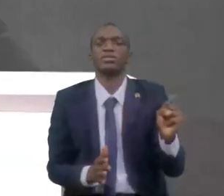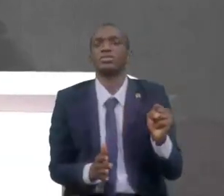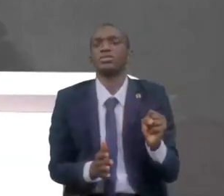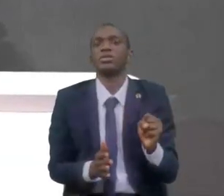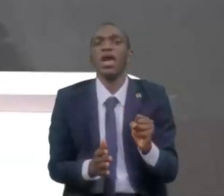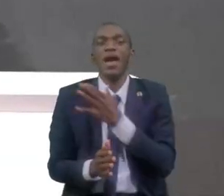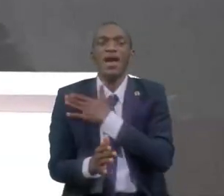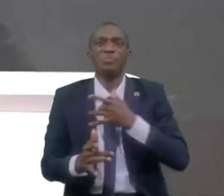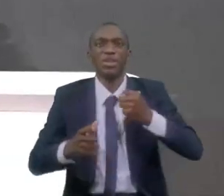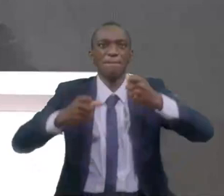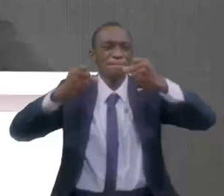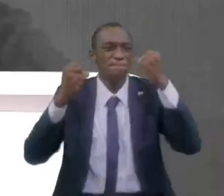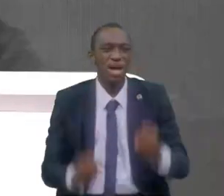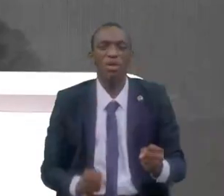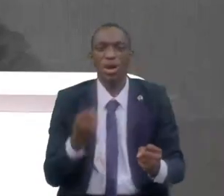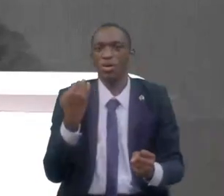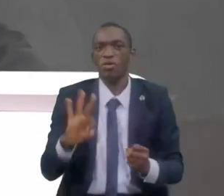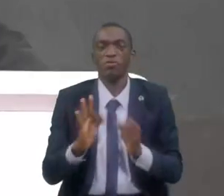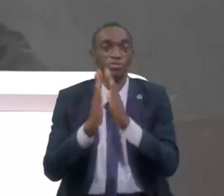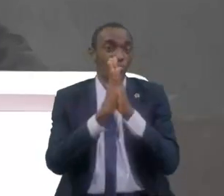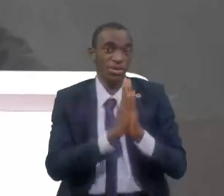et la puissance de la prière